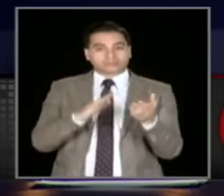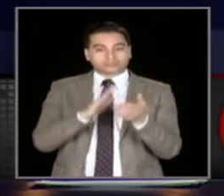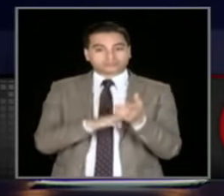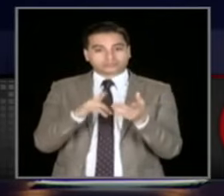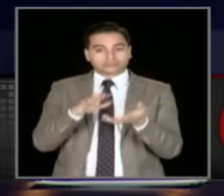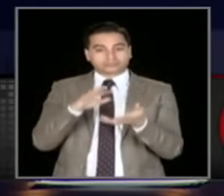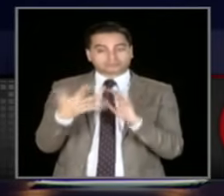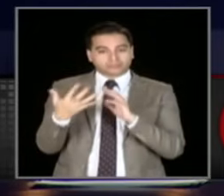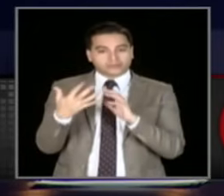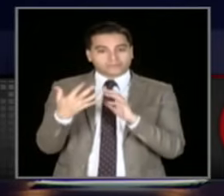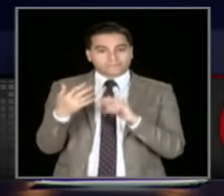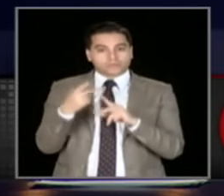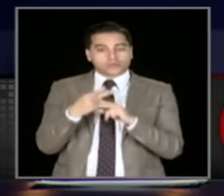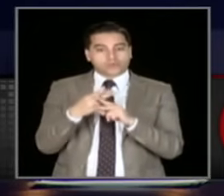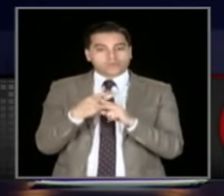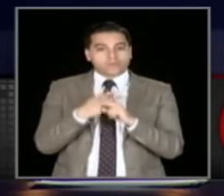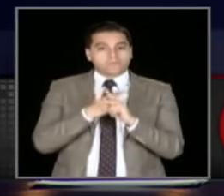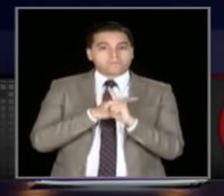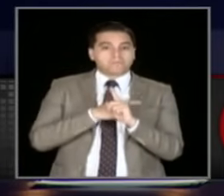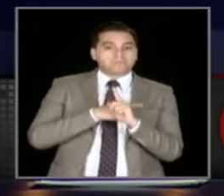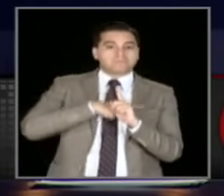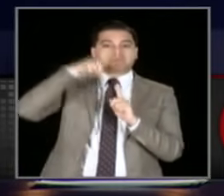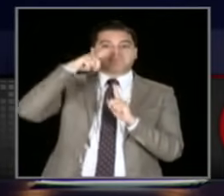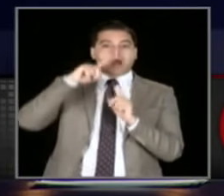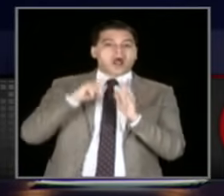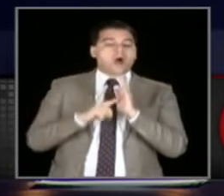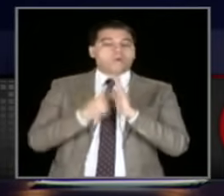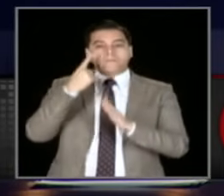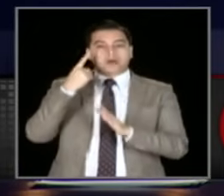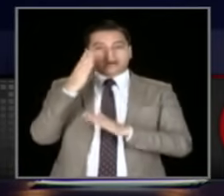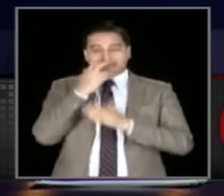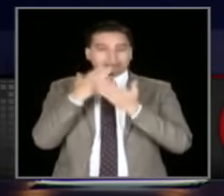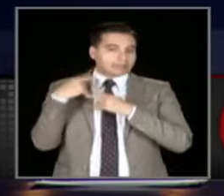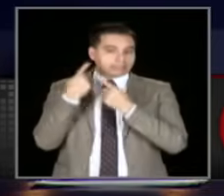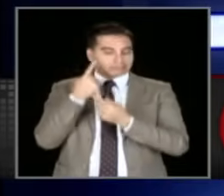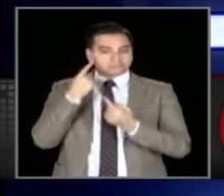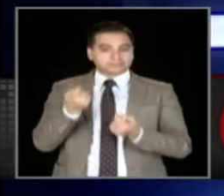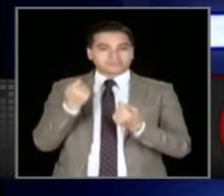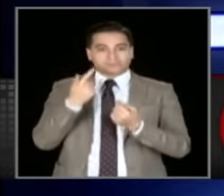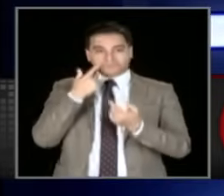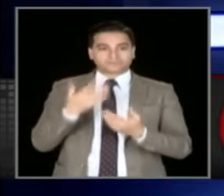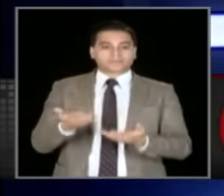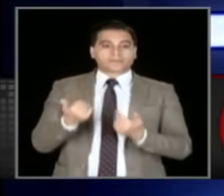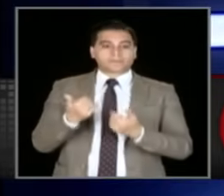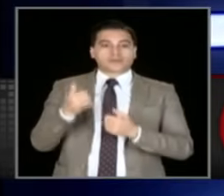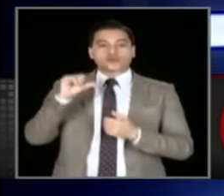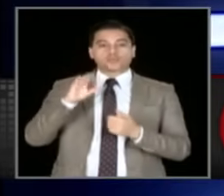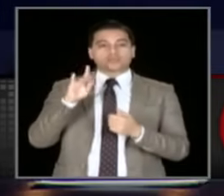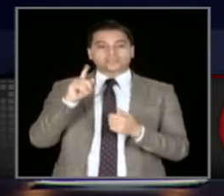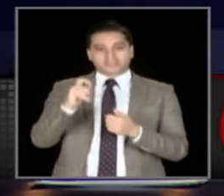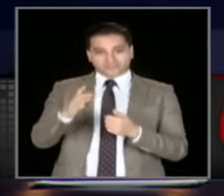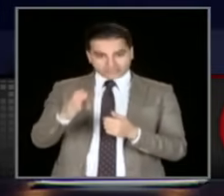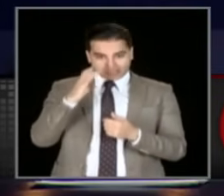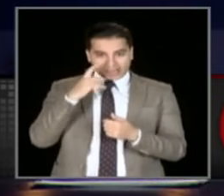أسوأ ثوران بركاني على مر التاريخ. يوسف الصديق في السيمي